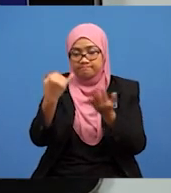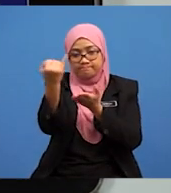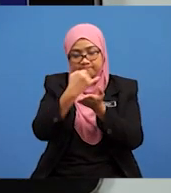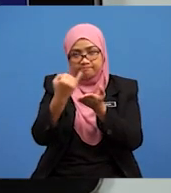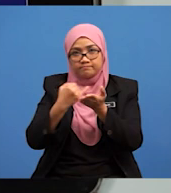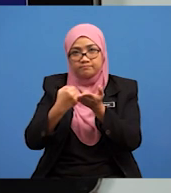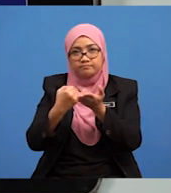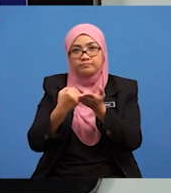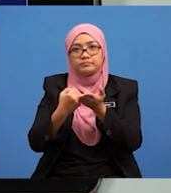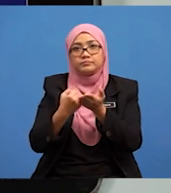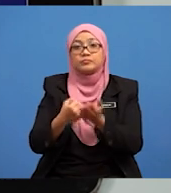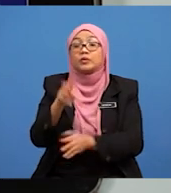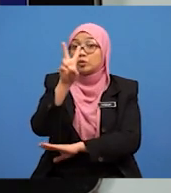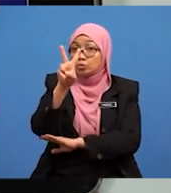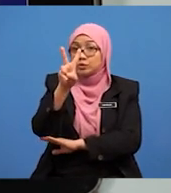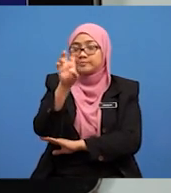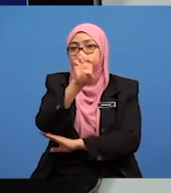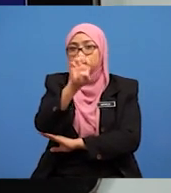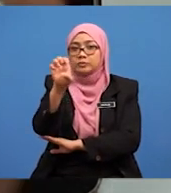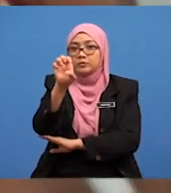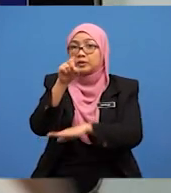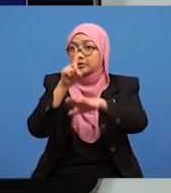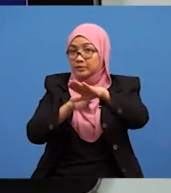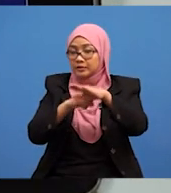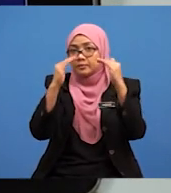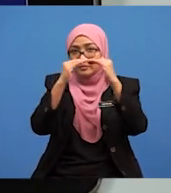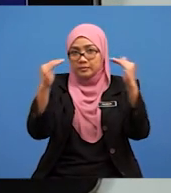2 elektron di petala pertama.